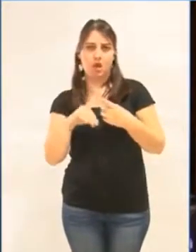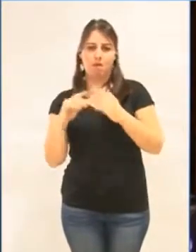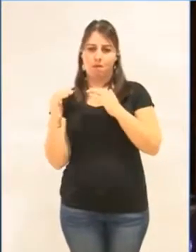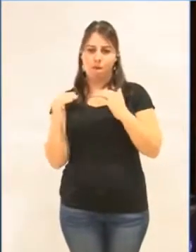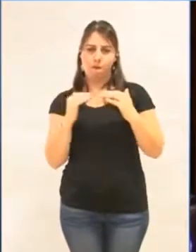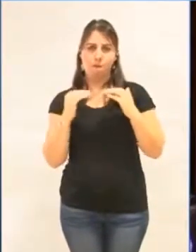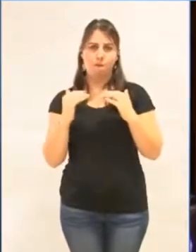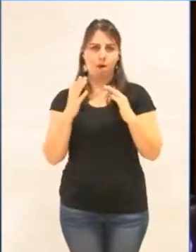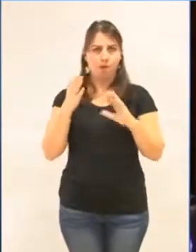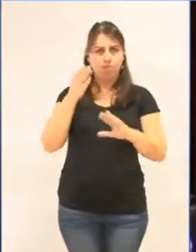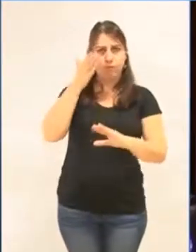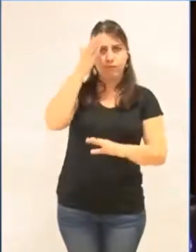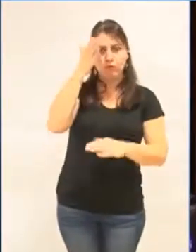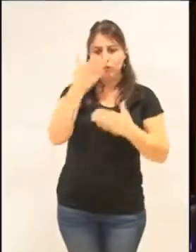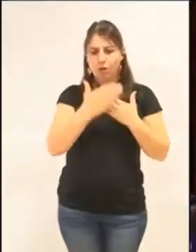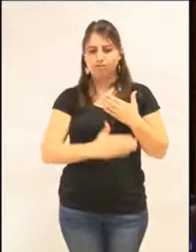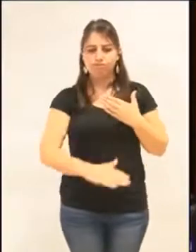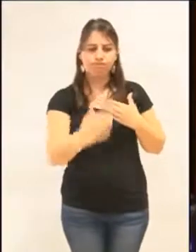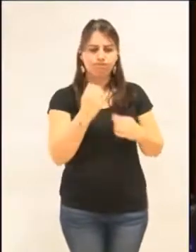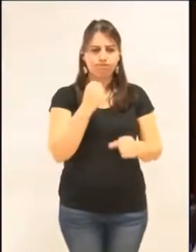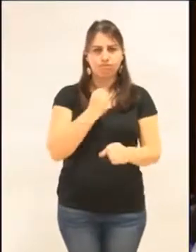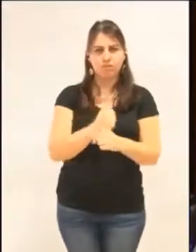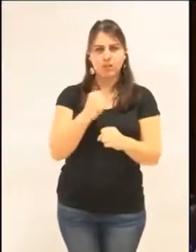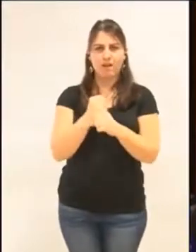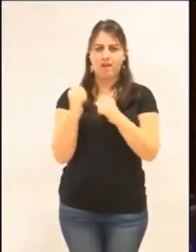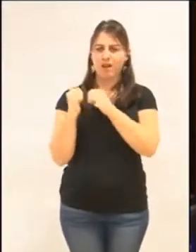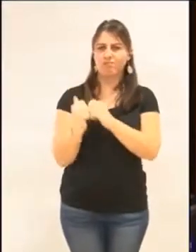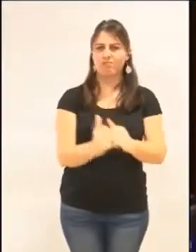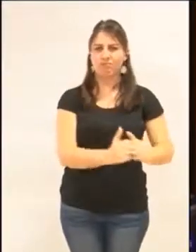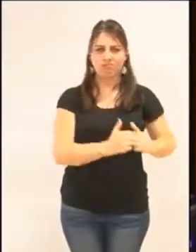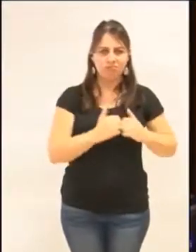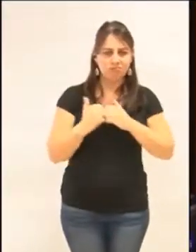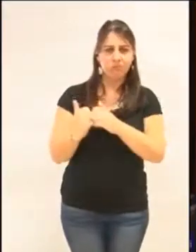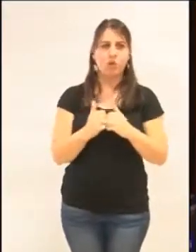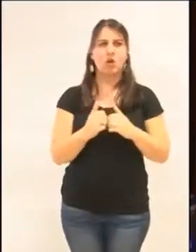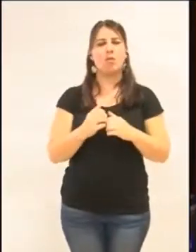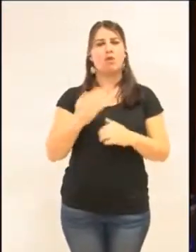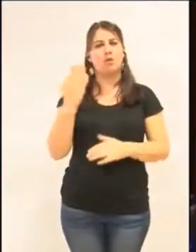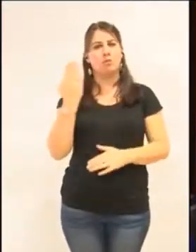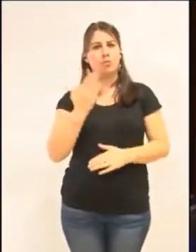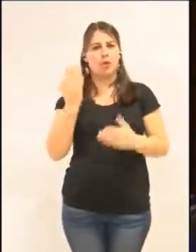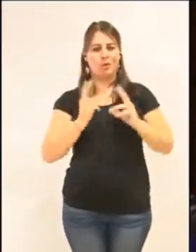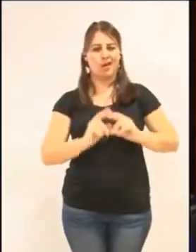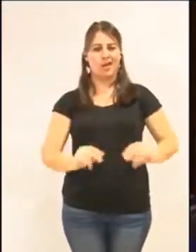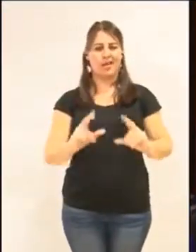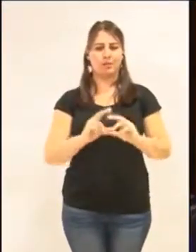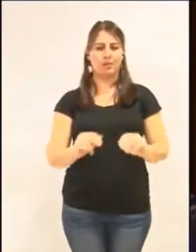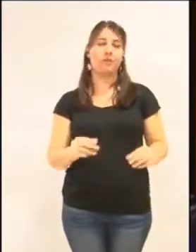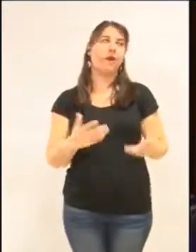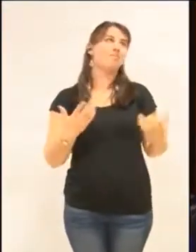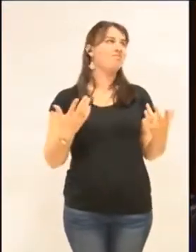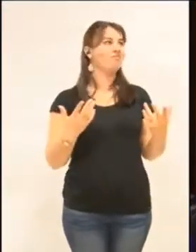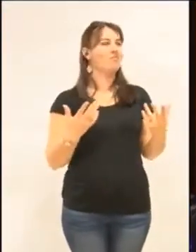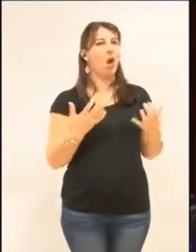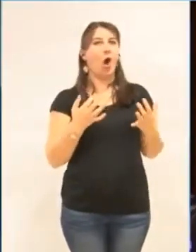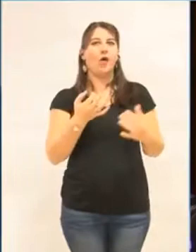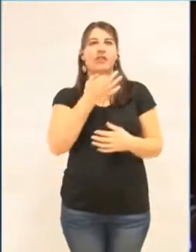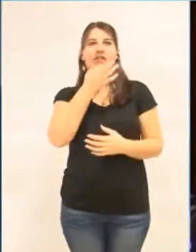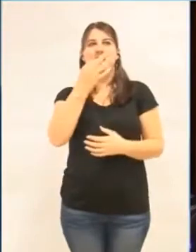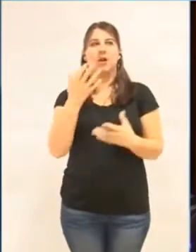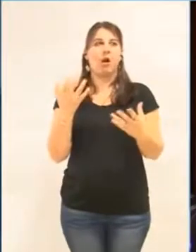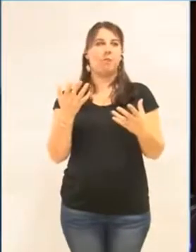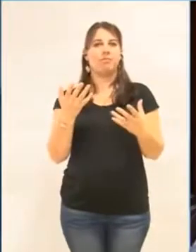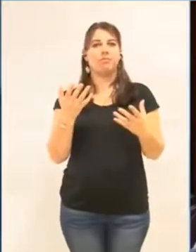travail futur à expliciter en essayant de ne plus en faire, j'allais dire, un cas